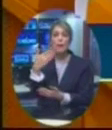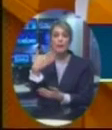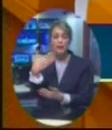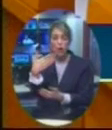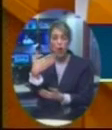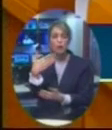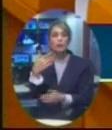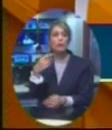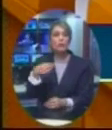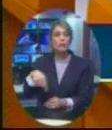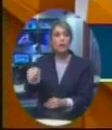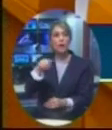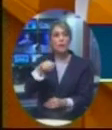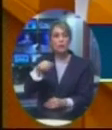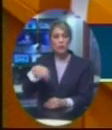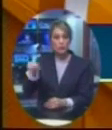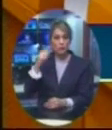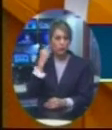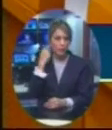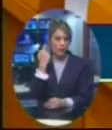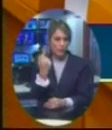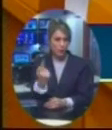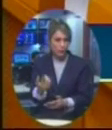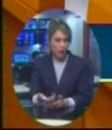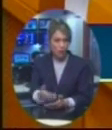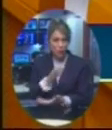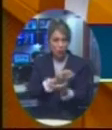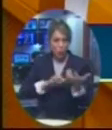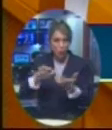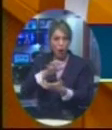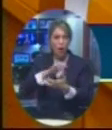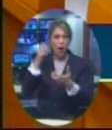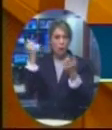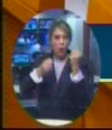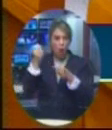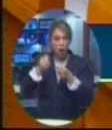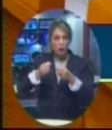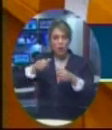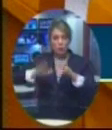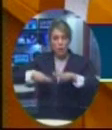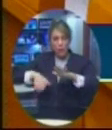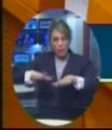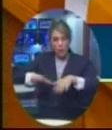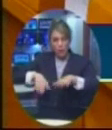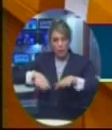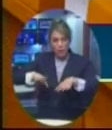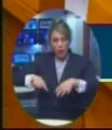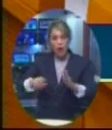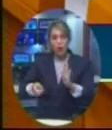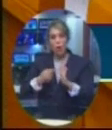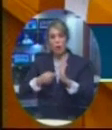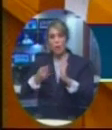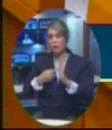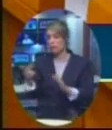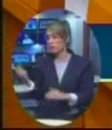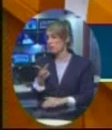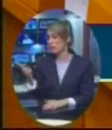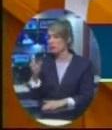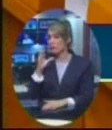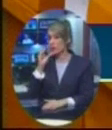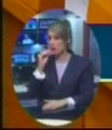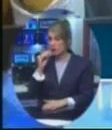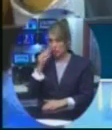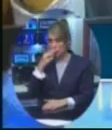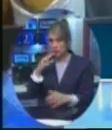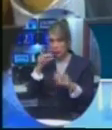שמעתם עכשיו את המומה הגדולה ואת המכות שהם הרביצו על השולחן כל פעם ששרן השכל או אני ניסינו לדבר. באין מפריע,